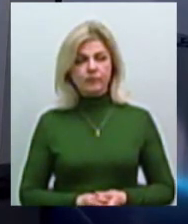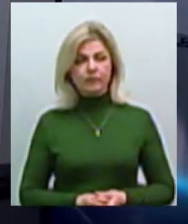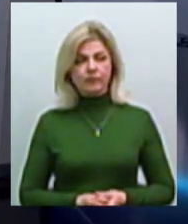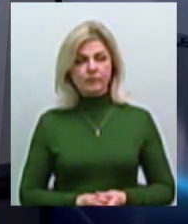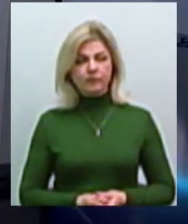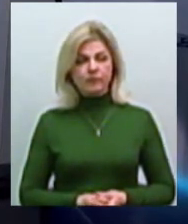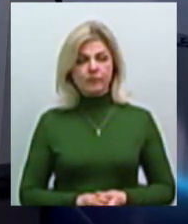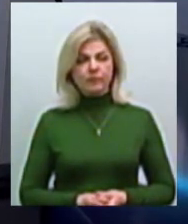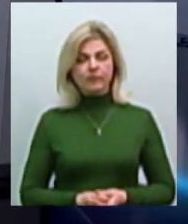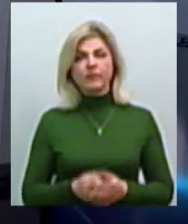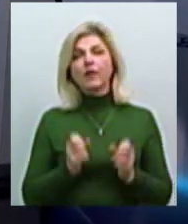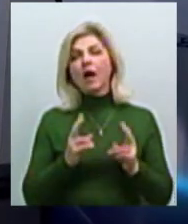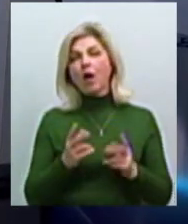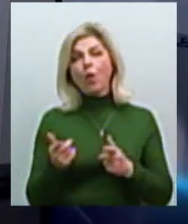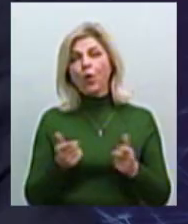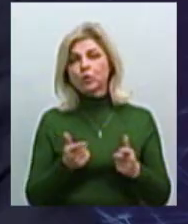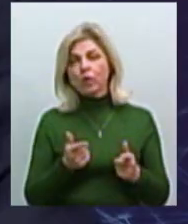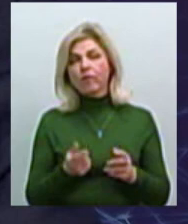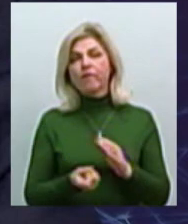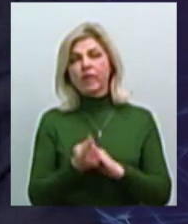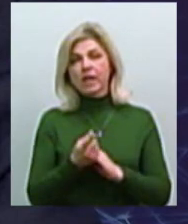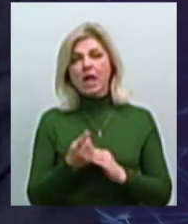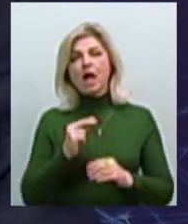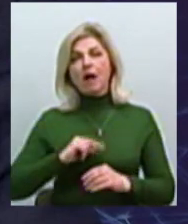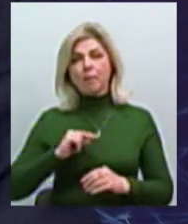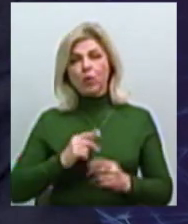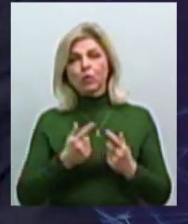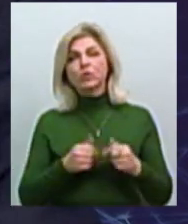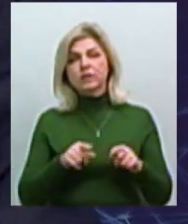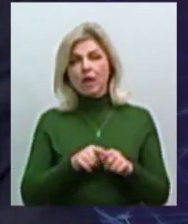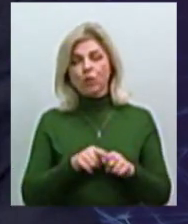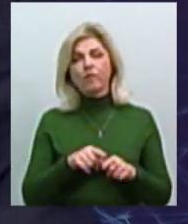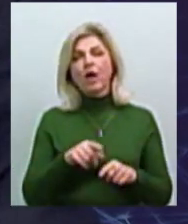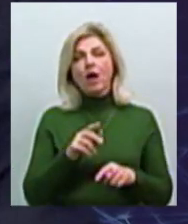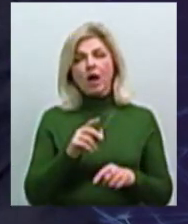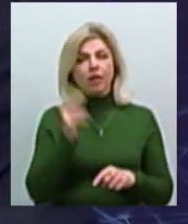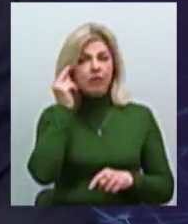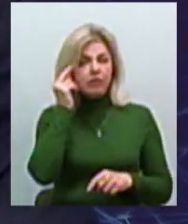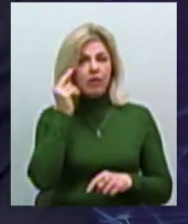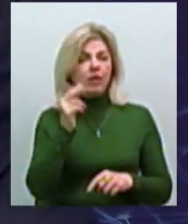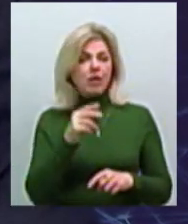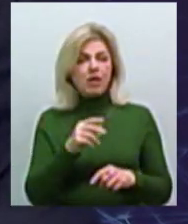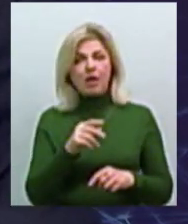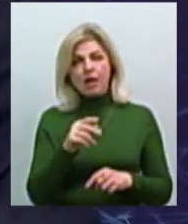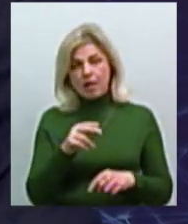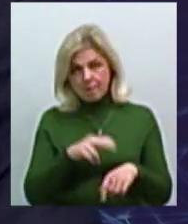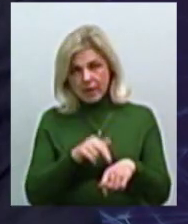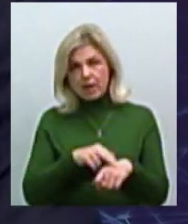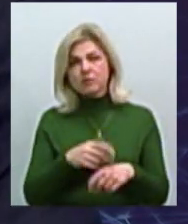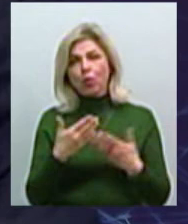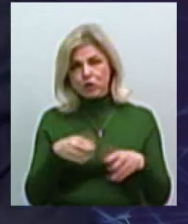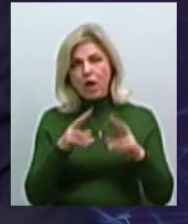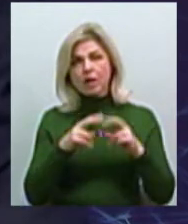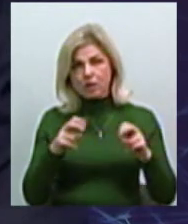Анатолійович, наскільки готовими виявились працівники установ, що начебто заміновані до такої ситуації? З силовиками ми вже розібрали,